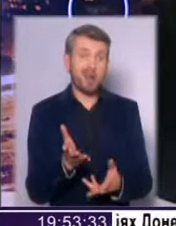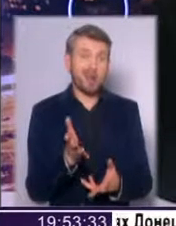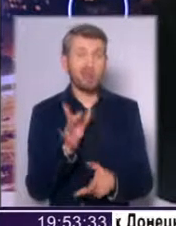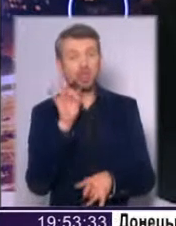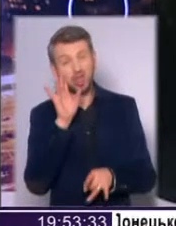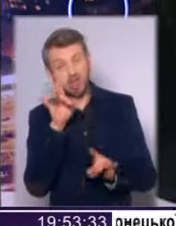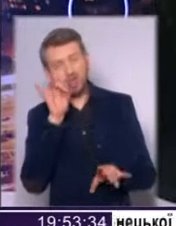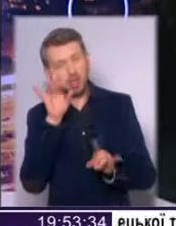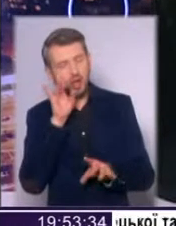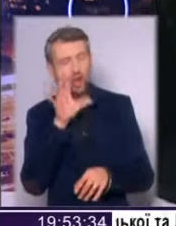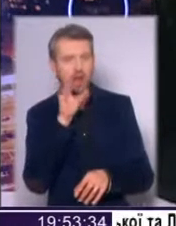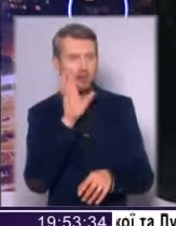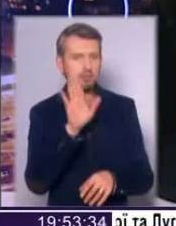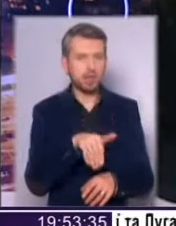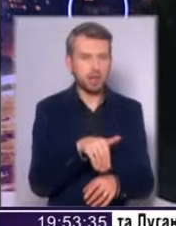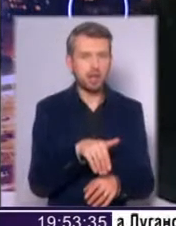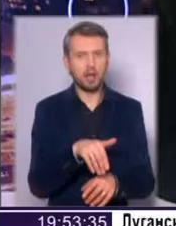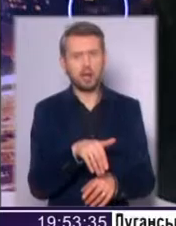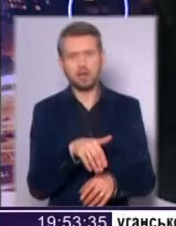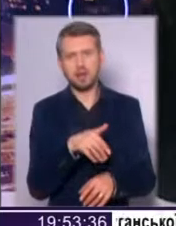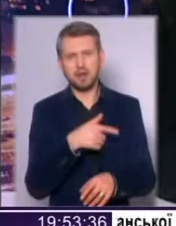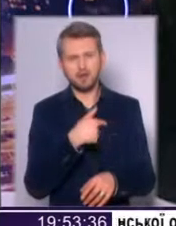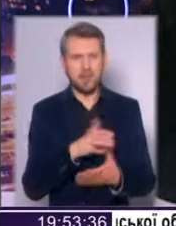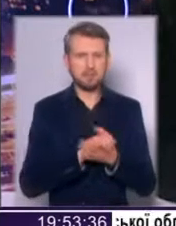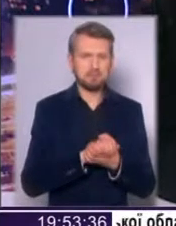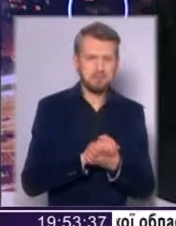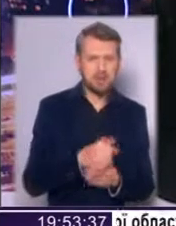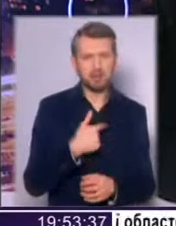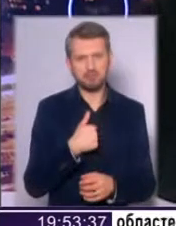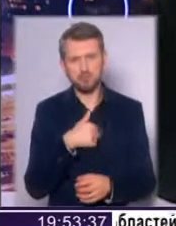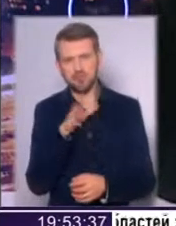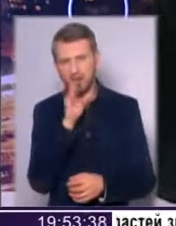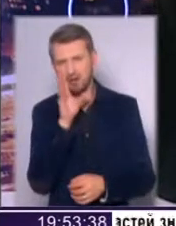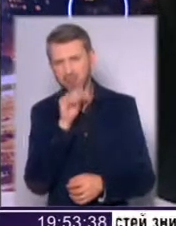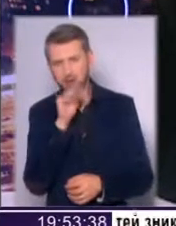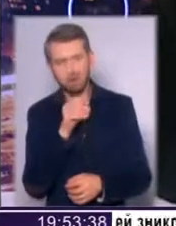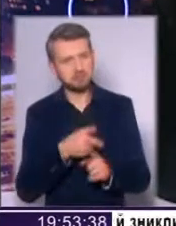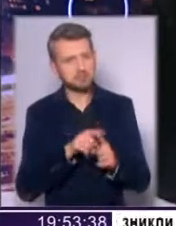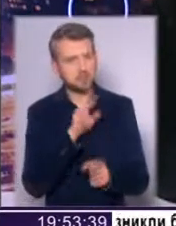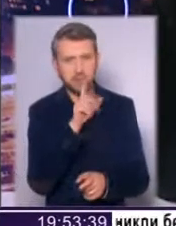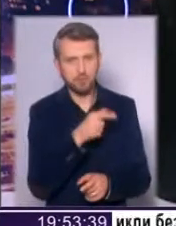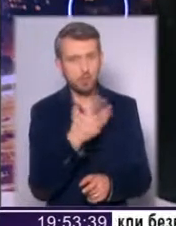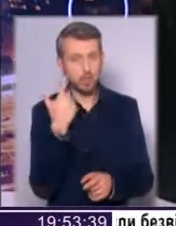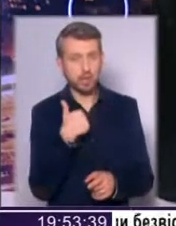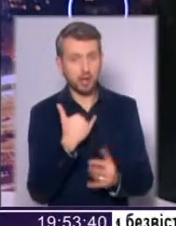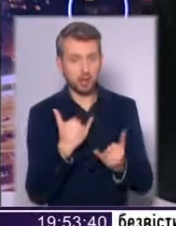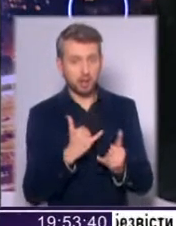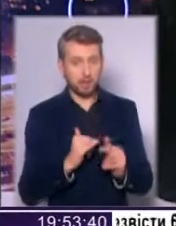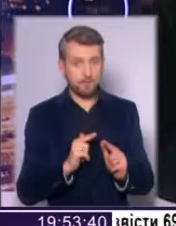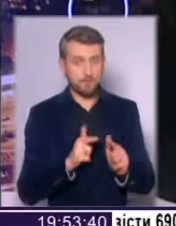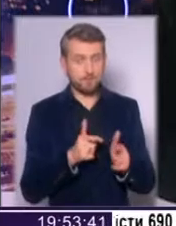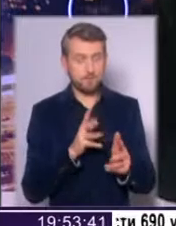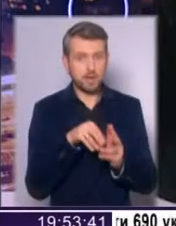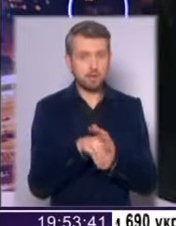і що тут у нас мир, і якось ми там пропетляємо, воно хибне. І коли я сьогодні увійшов в міжпарламентське